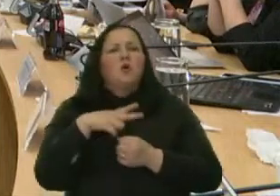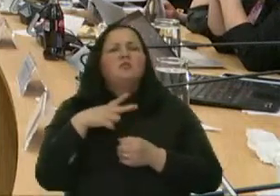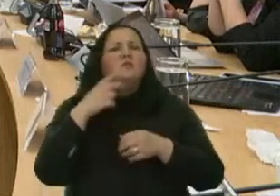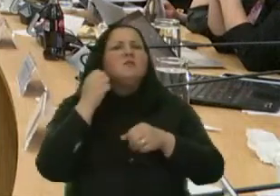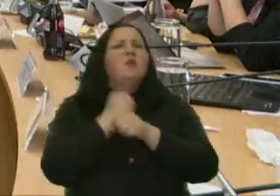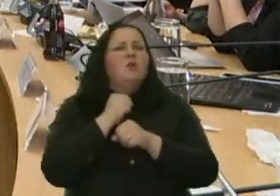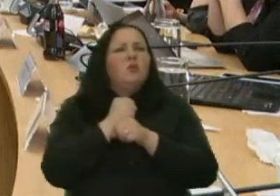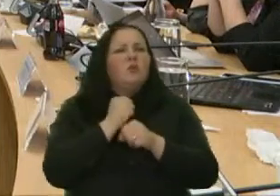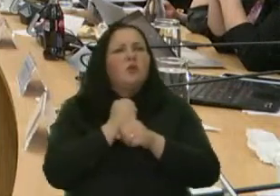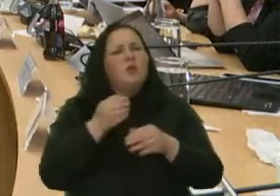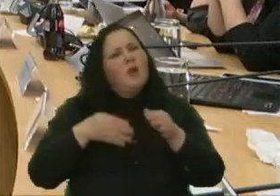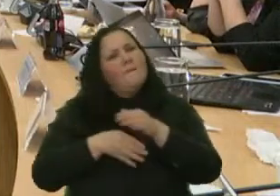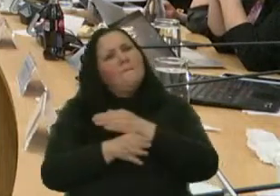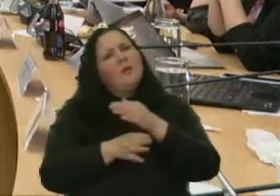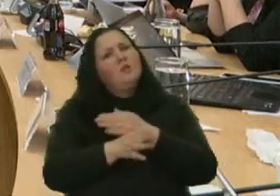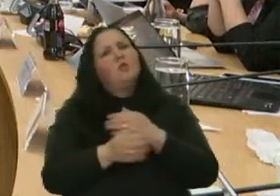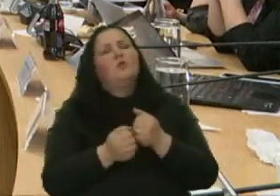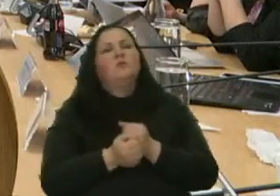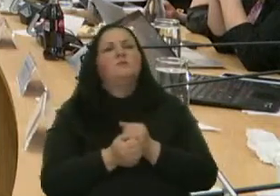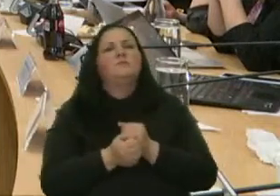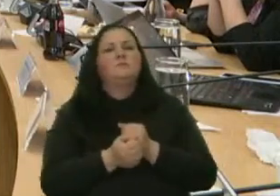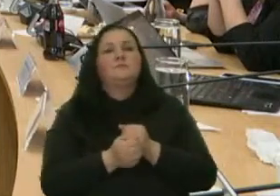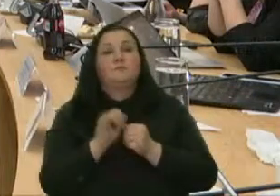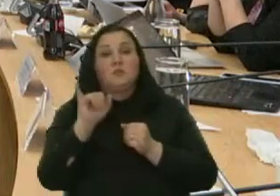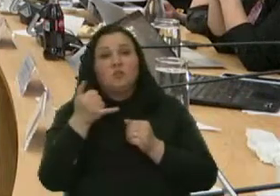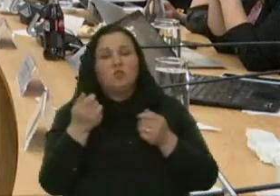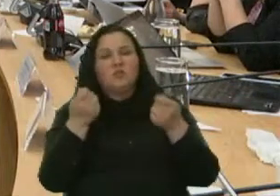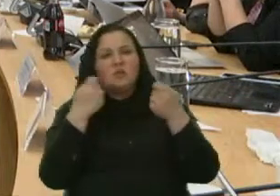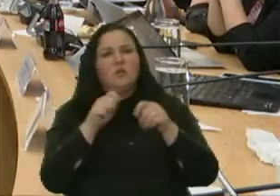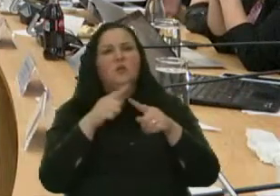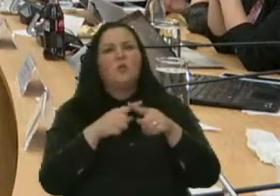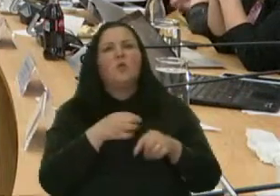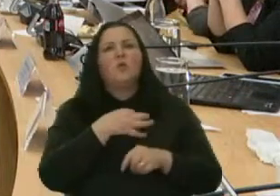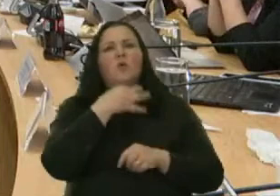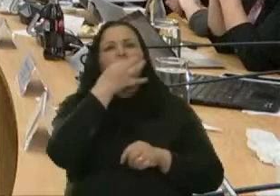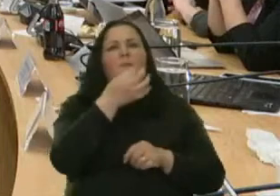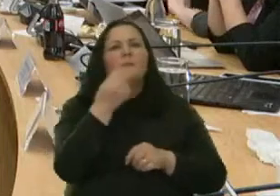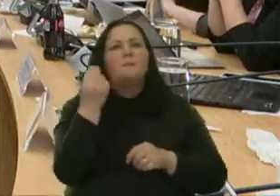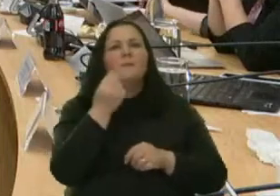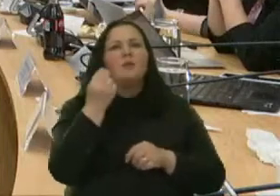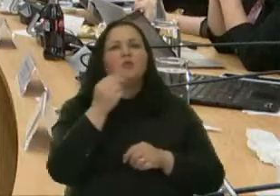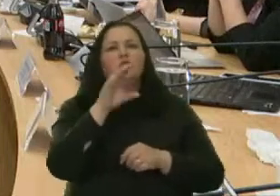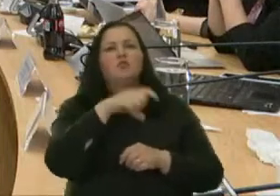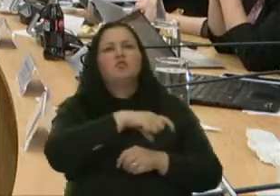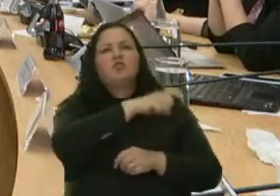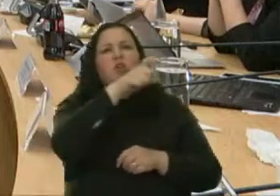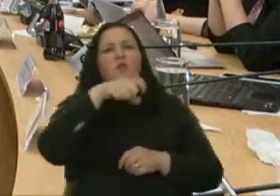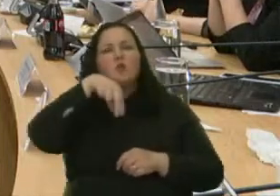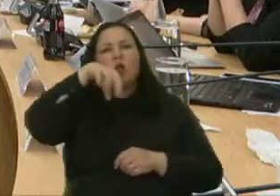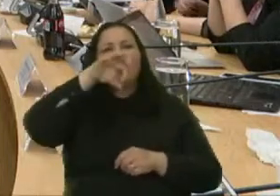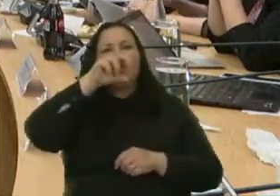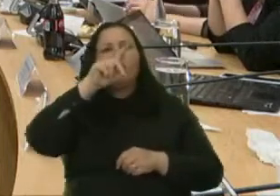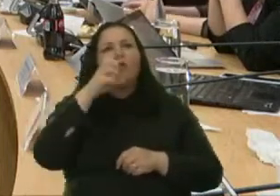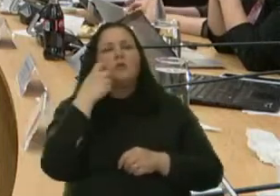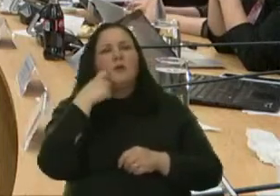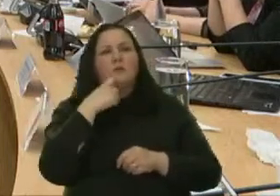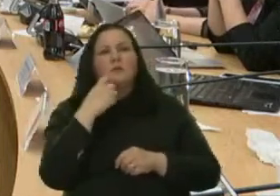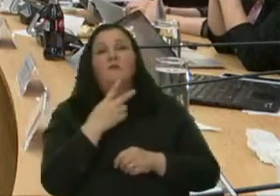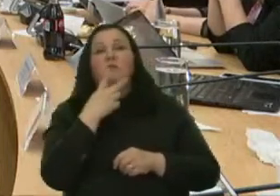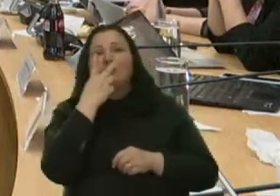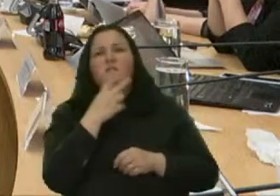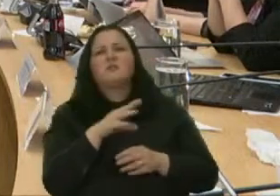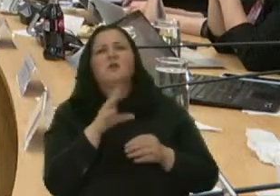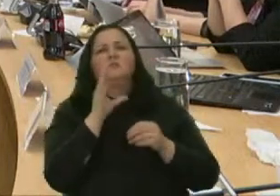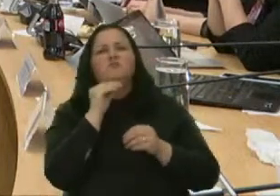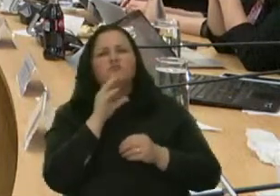lucrări la metrou în această zonă și voi încheia cu expunerea pentru centura de nord a Clujului vedeți că vorbim și